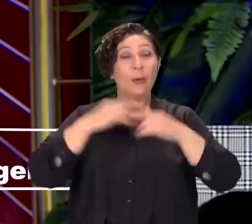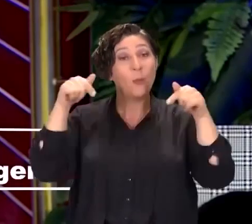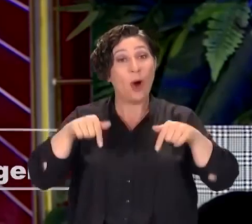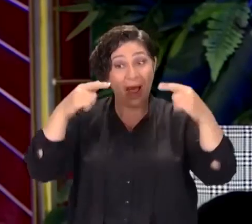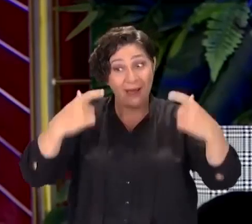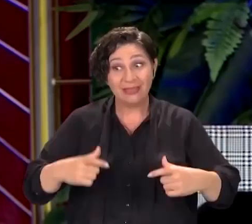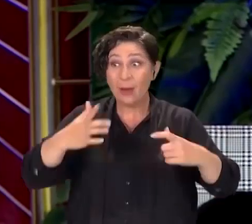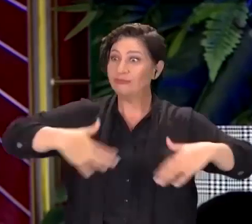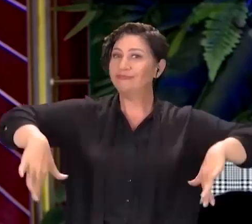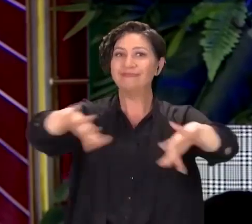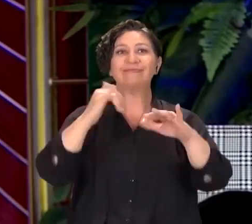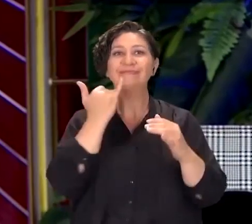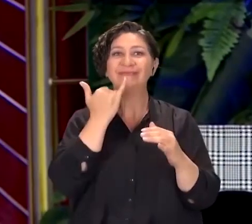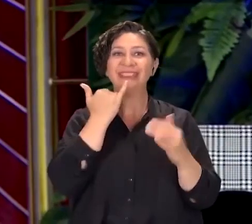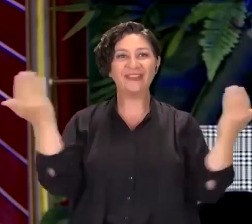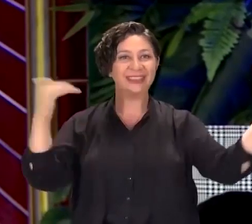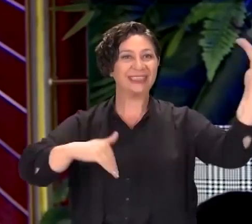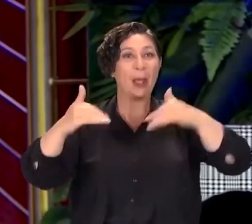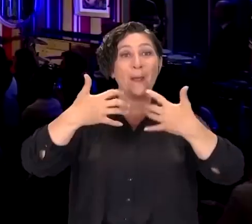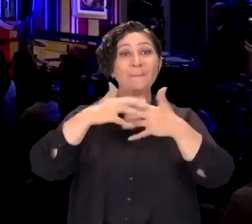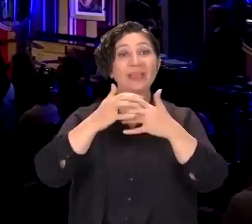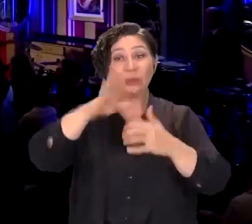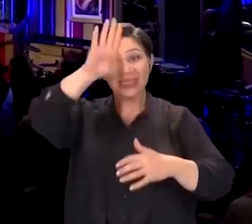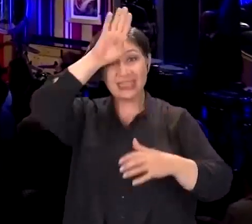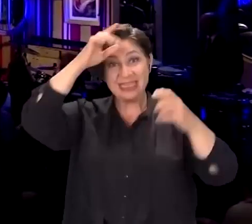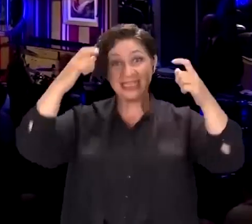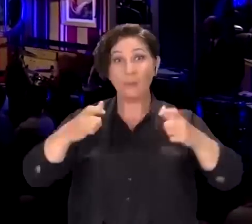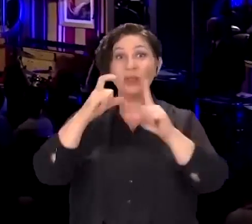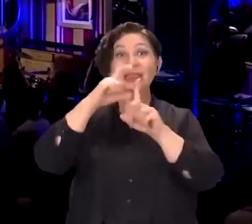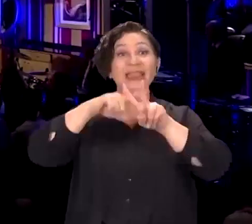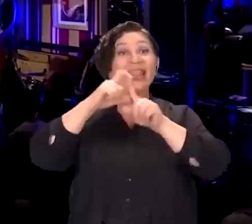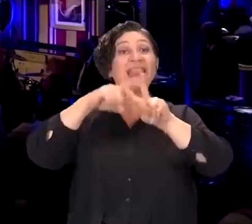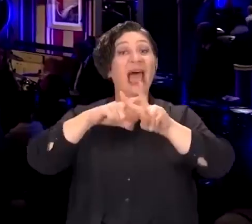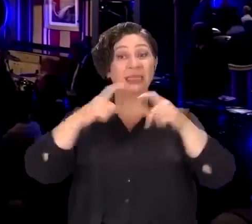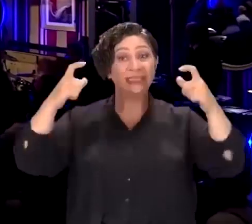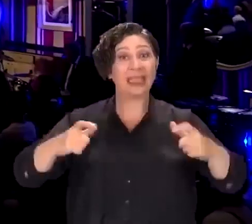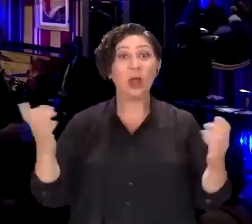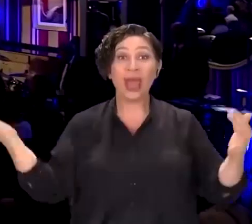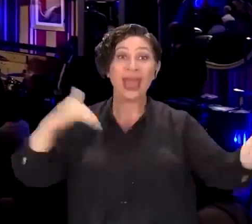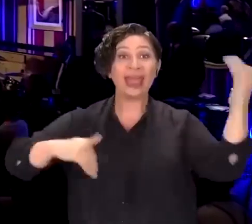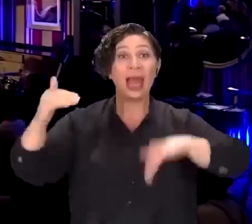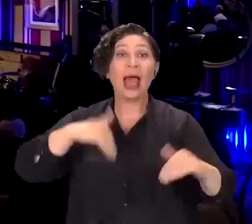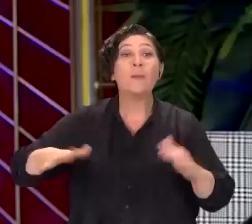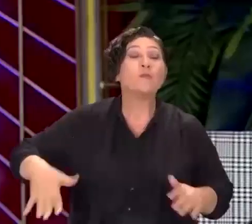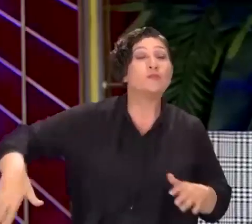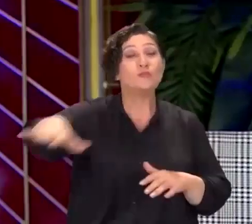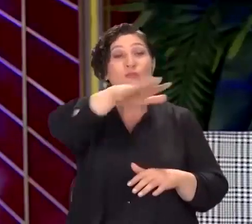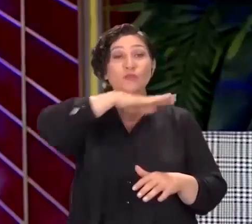arada stüdyomuzu dolduran, yani Mecidiyeköy İstanbul Dada Salonu dolduran